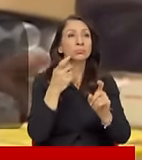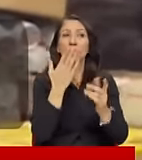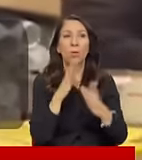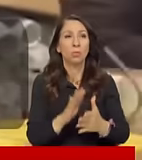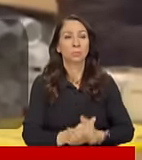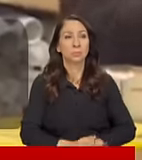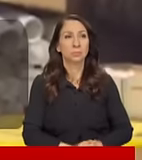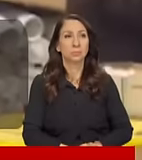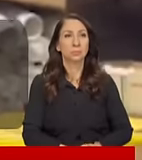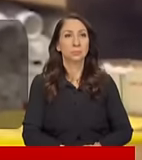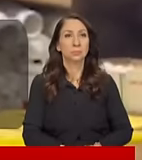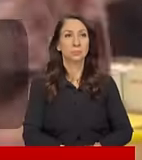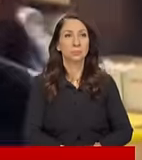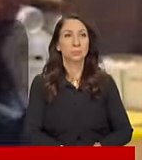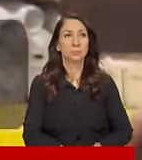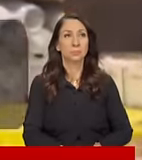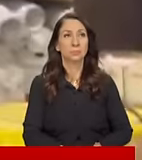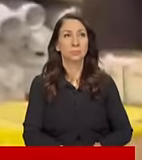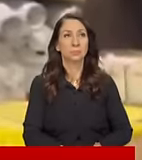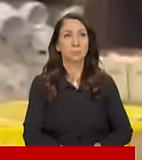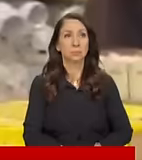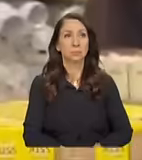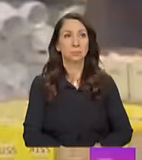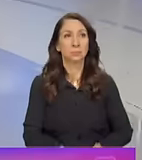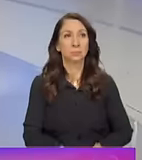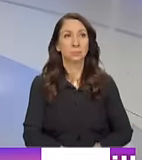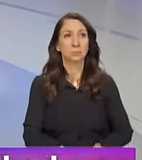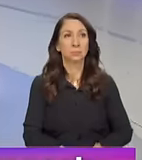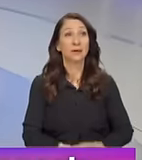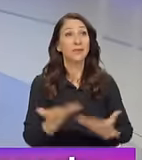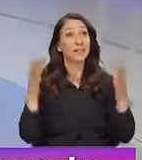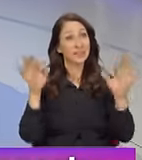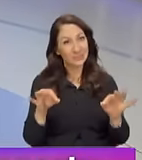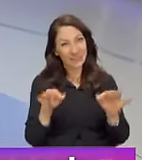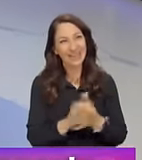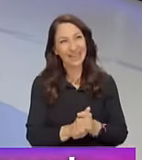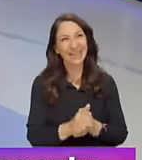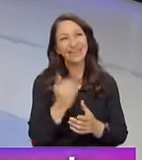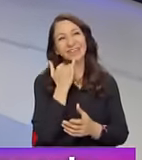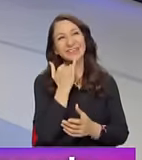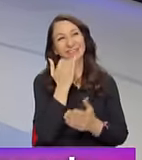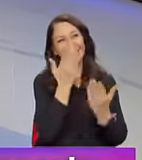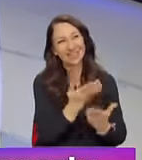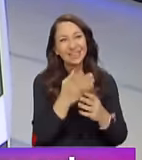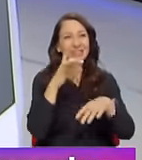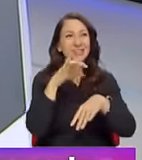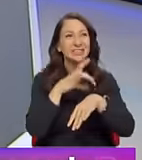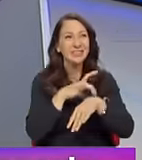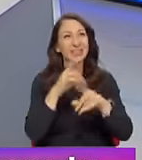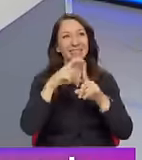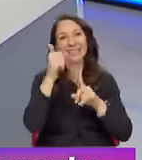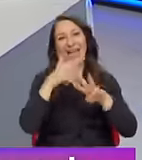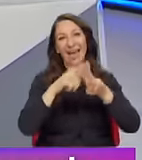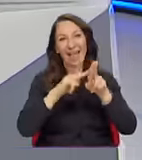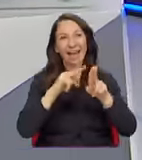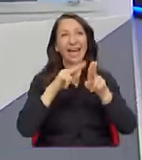Hala emekliyle dalga geçiyorlar. Allah onlara vicdan versin. Ve şimdi konuğumuz Doktor Dilek